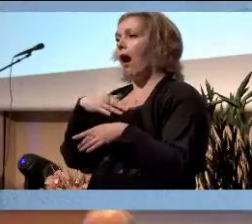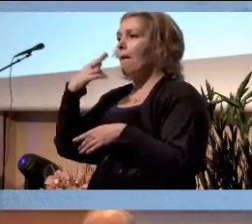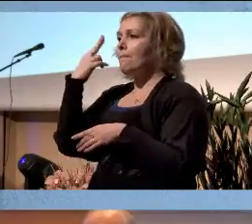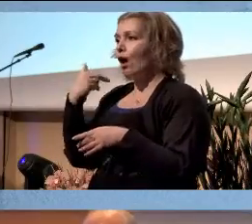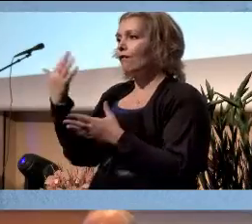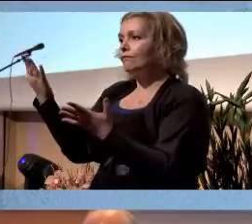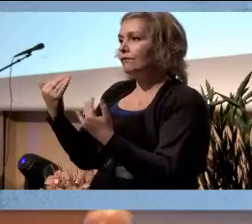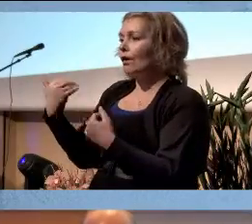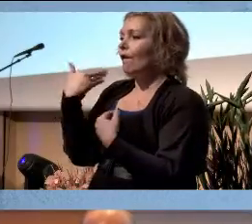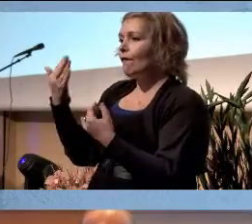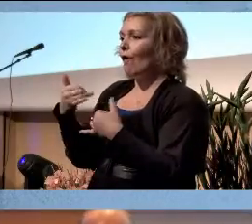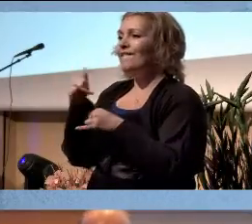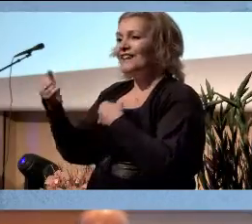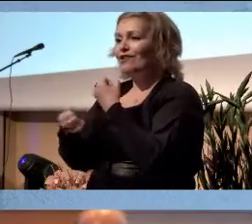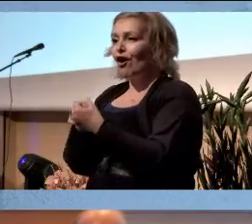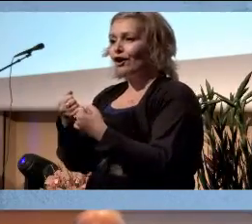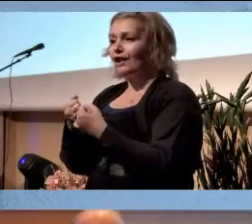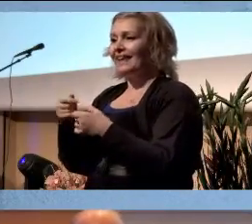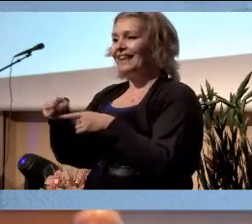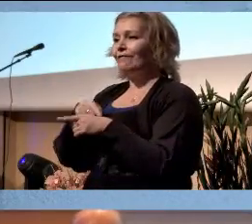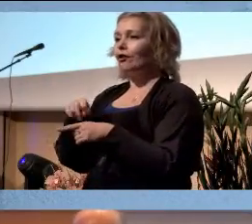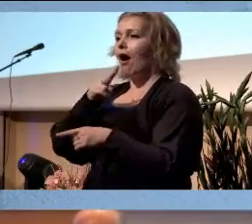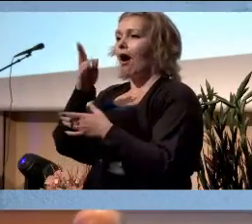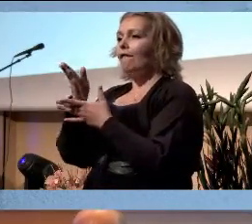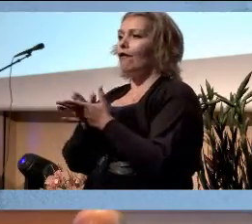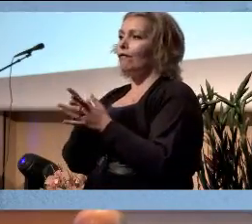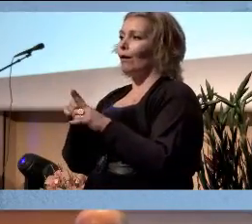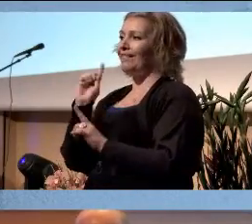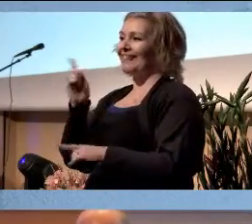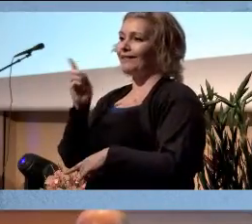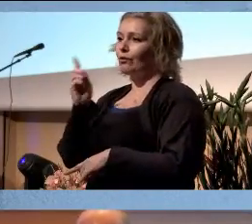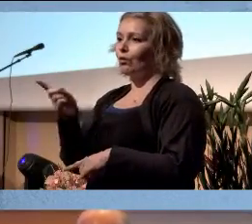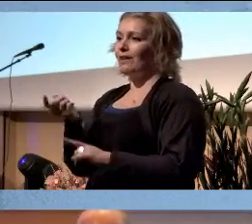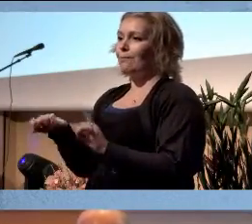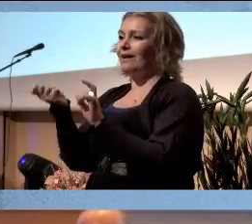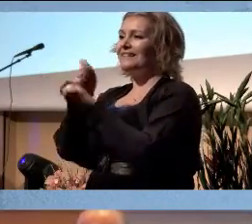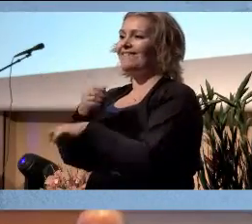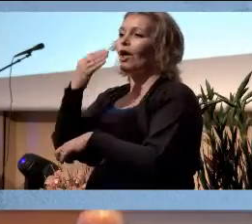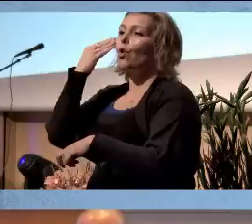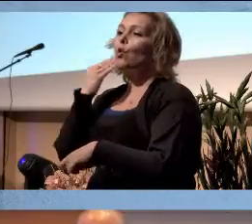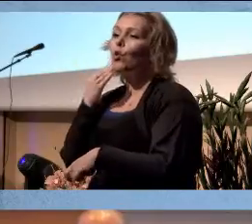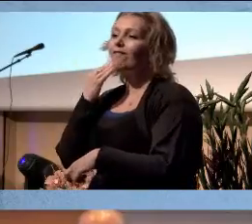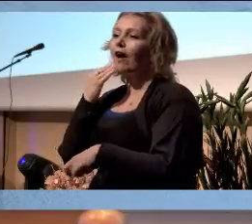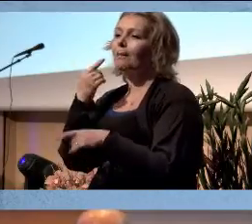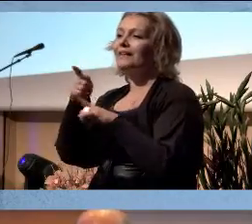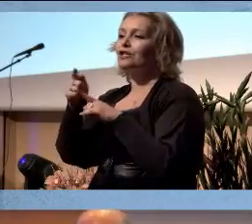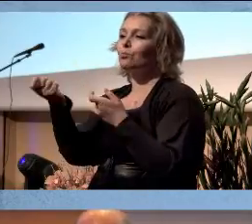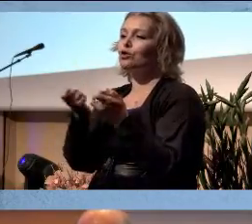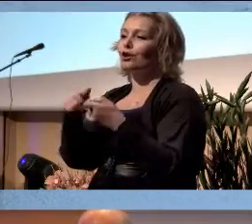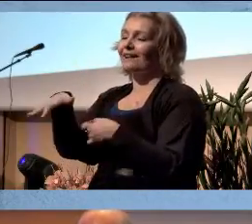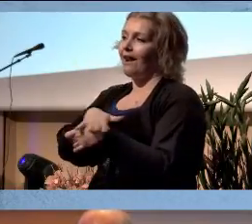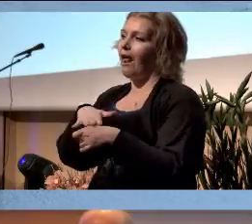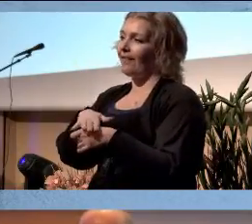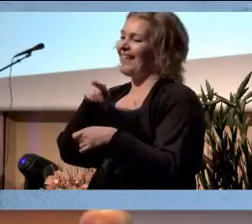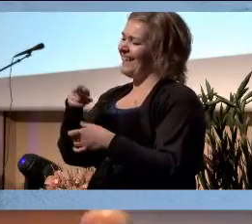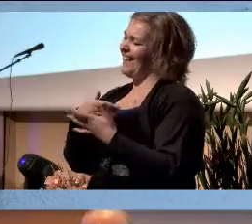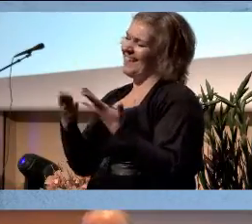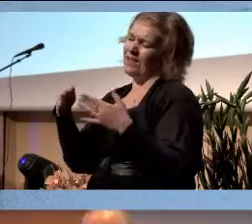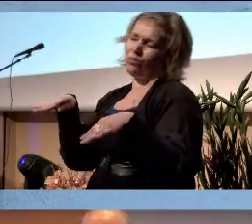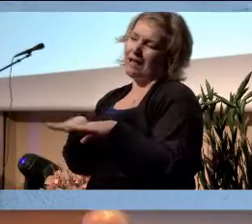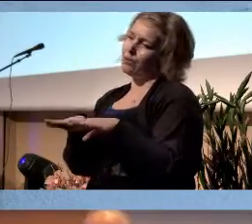å få frigjøring og så har innført et annen form for diktatur. Det er bare å skifte av hudfarge på de som styrer landet. Det er